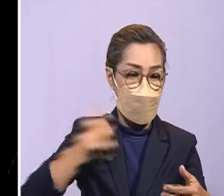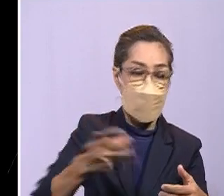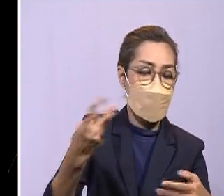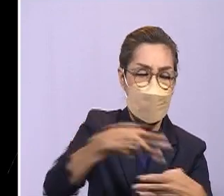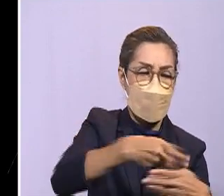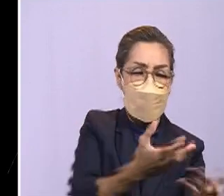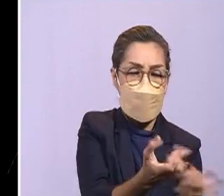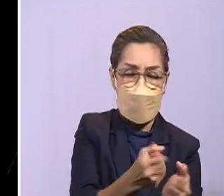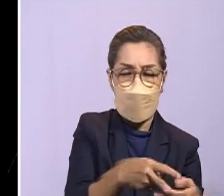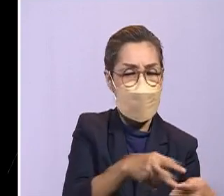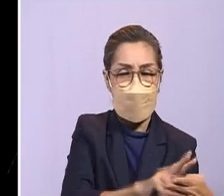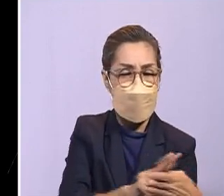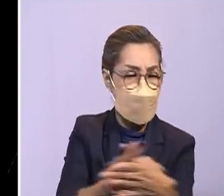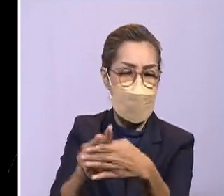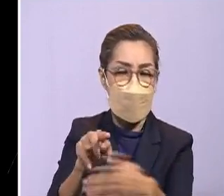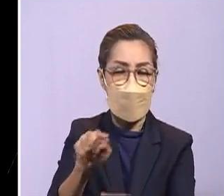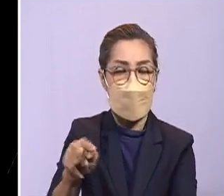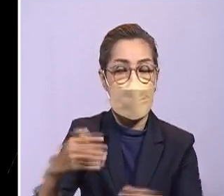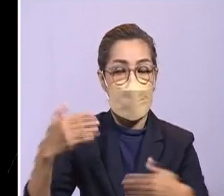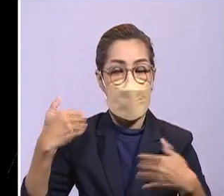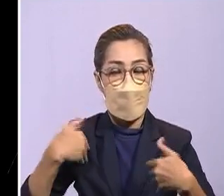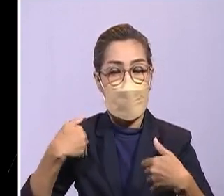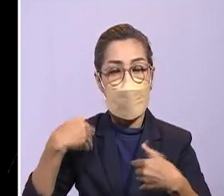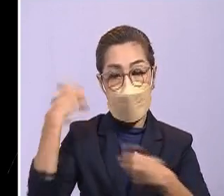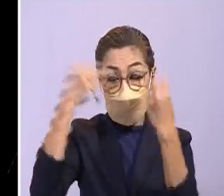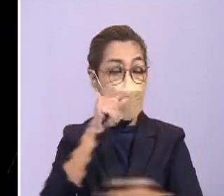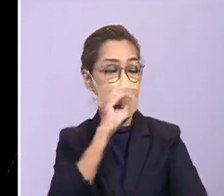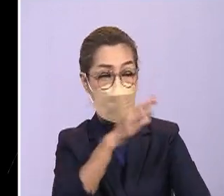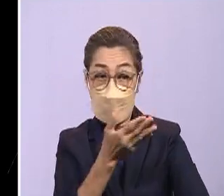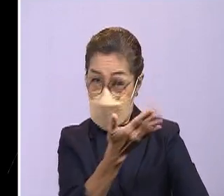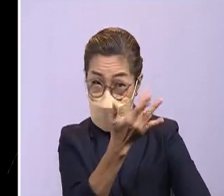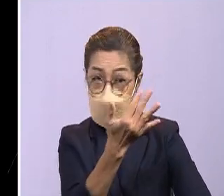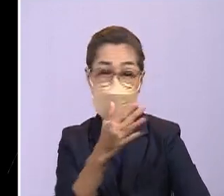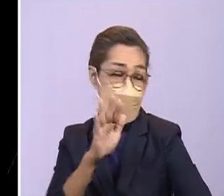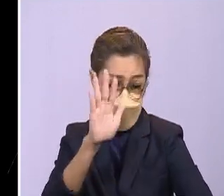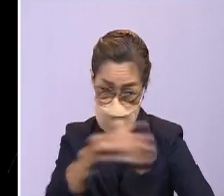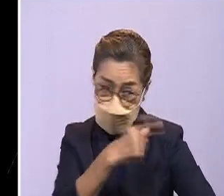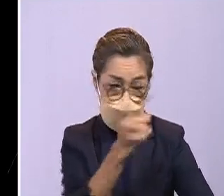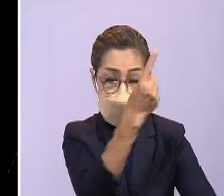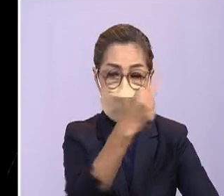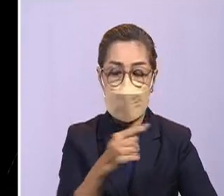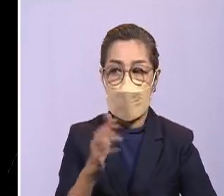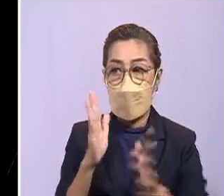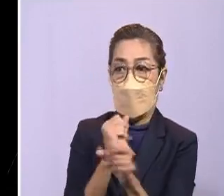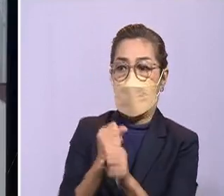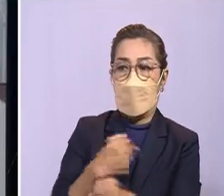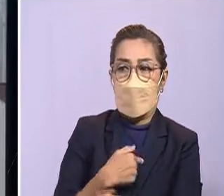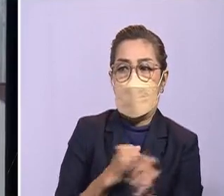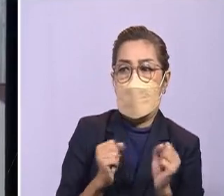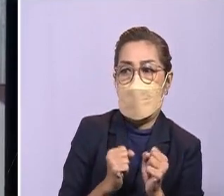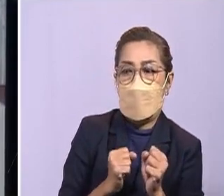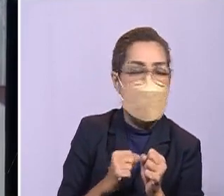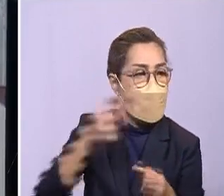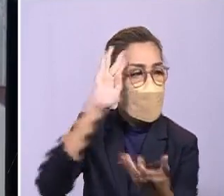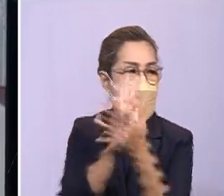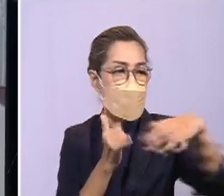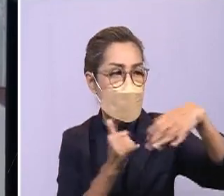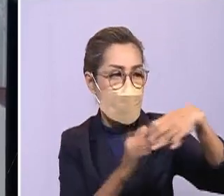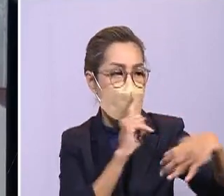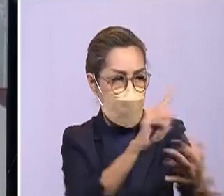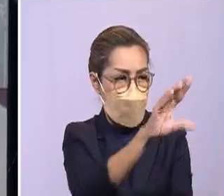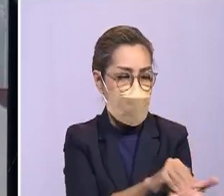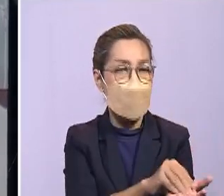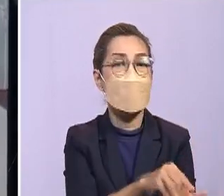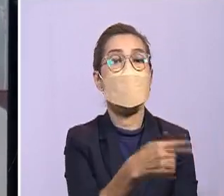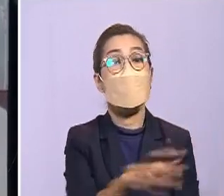มขู่ว่าเดี๋ยวจะกลับมารังควานอีก โอ้เจ้าหน้าที่ก็กลัวสิคะ เขาก็เลยไปแจ้งความเอาไว้เป็นหลักฐานแต่ว่ามีแหล่งข่